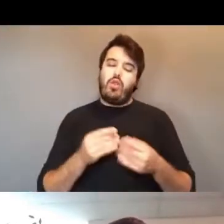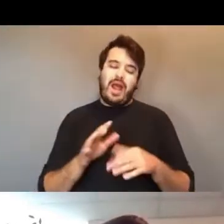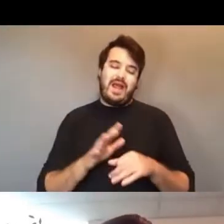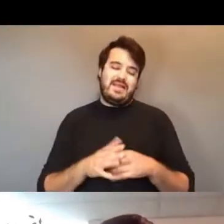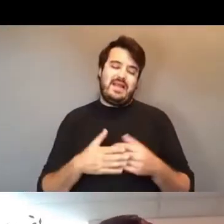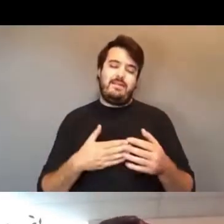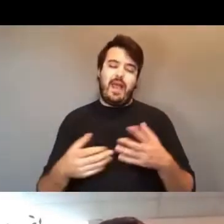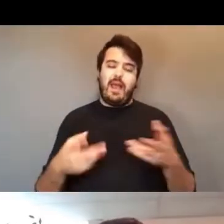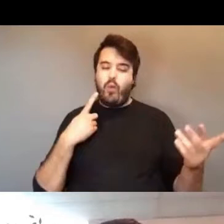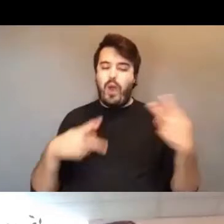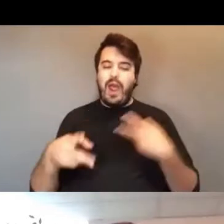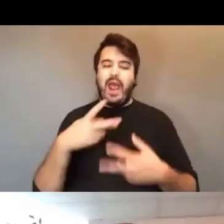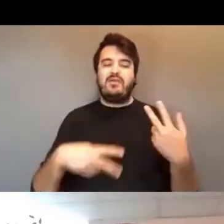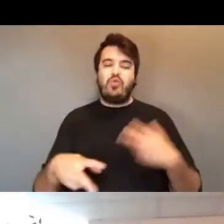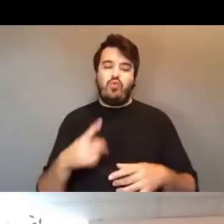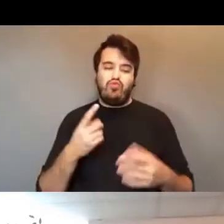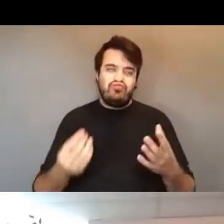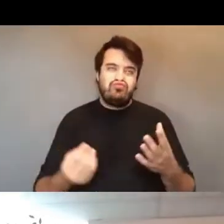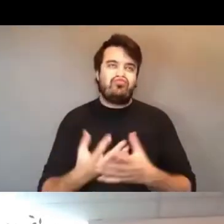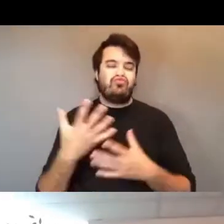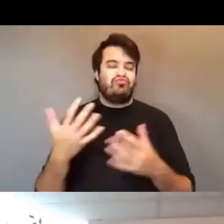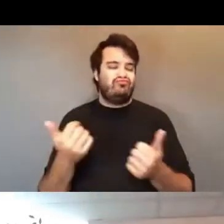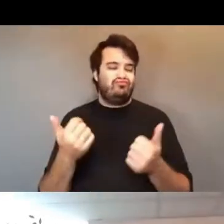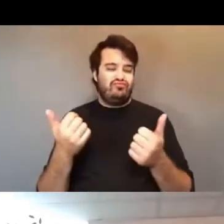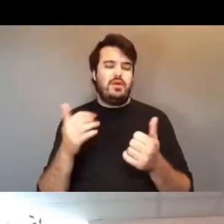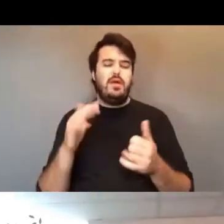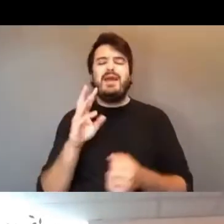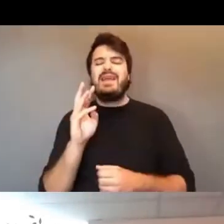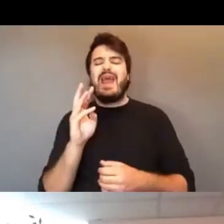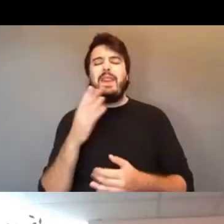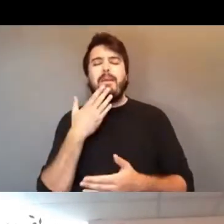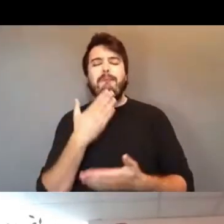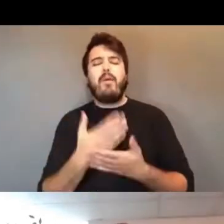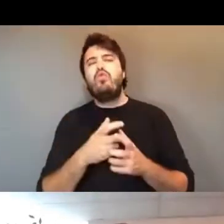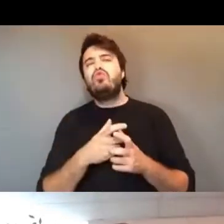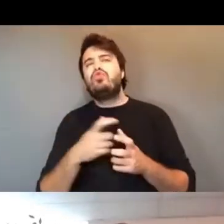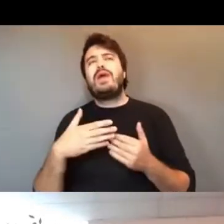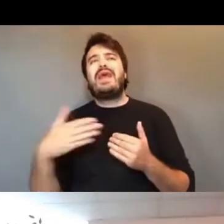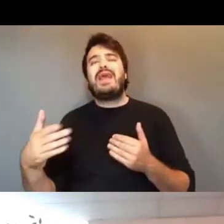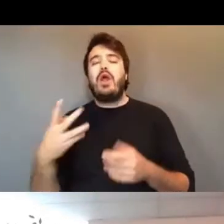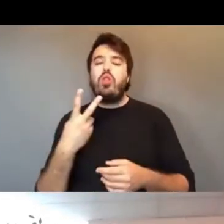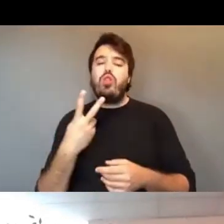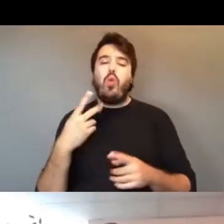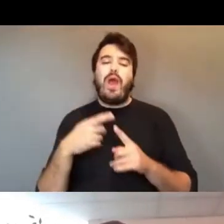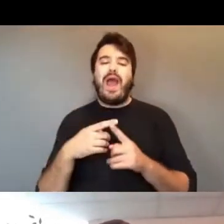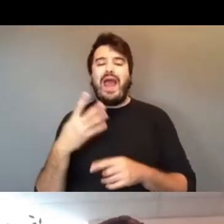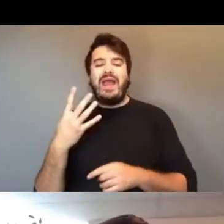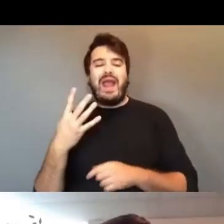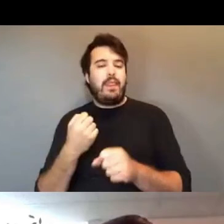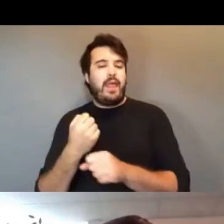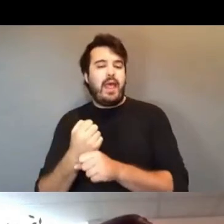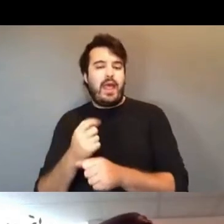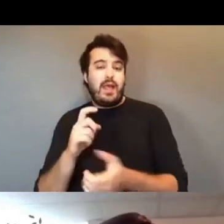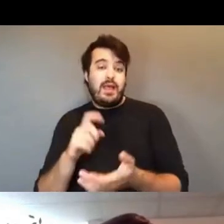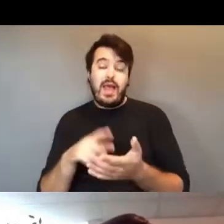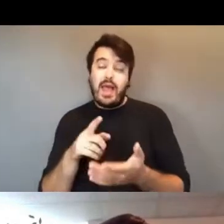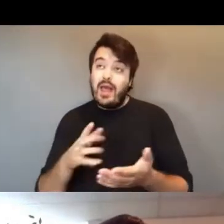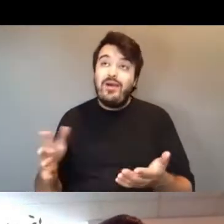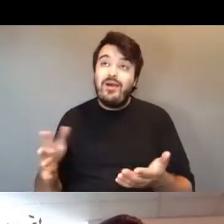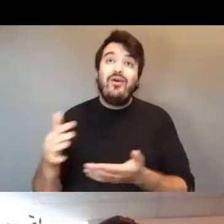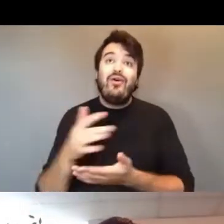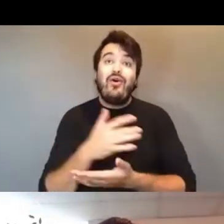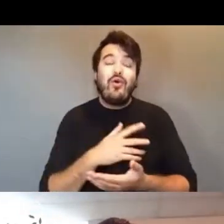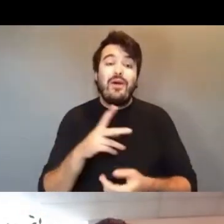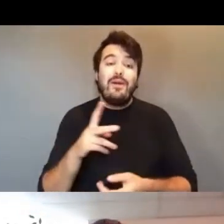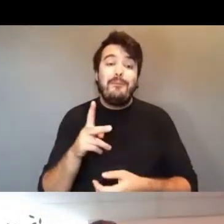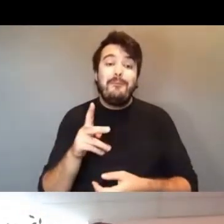et d'aération. Puis, la durée de vie des semences est 2 à 4 ans. Alors, quand on cueille du persil, comment est-ce qu'on fait?